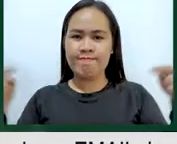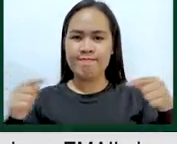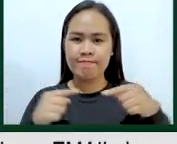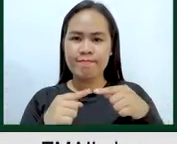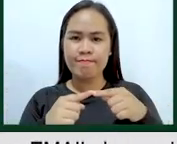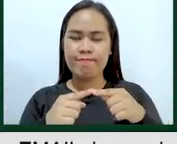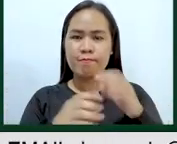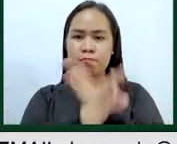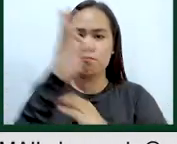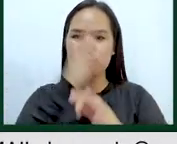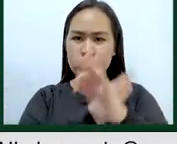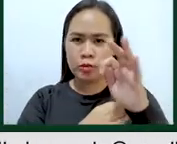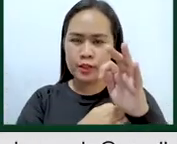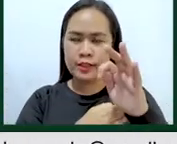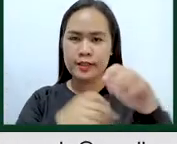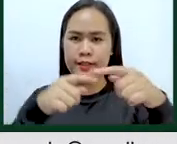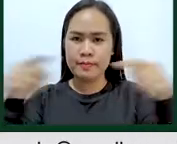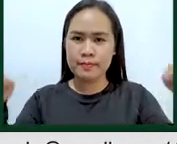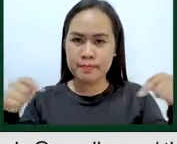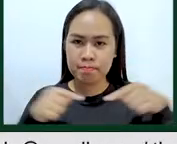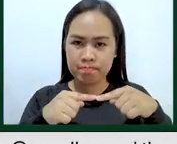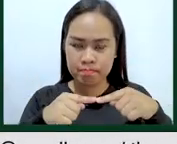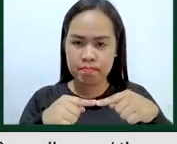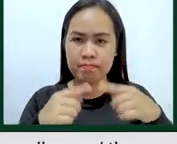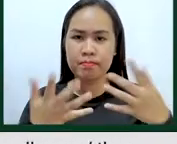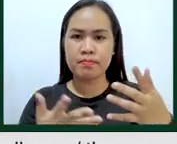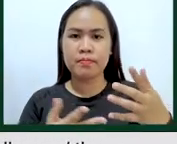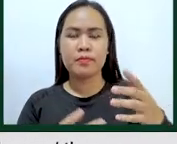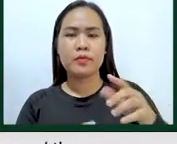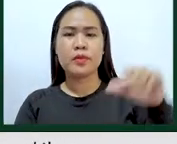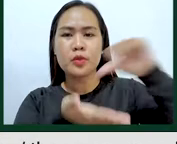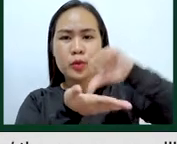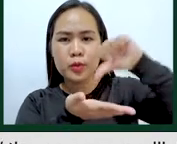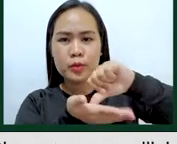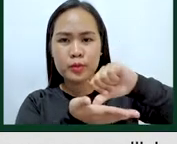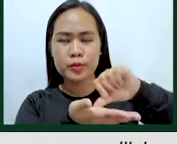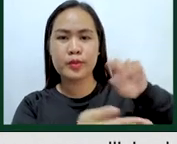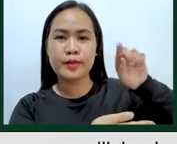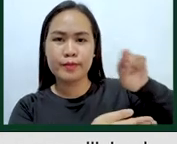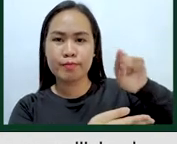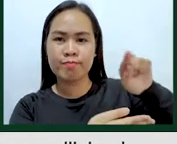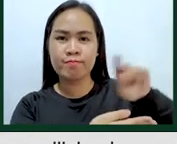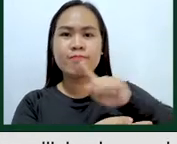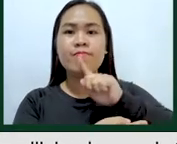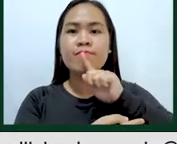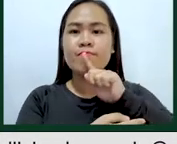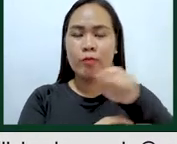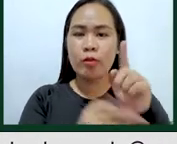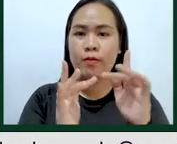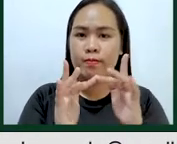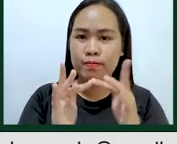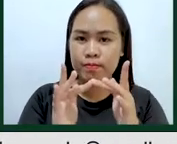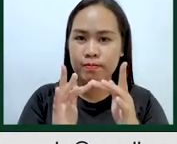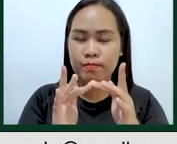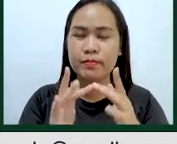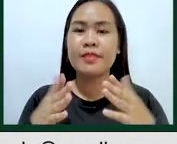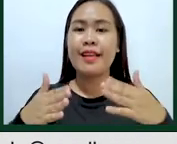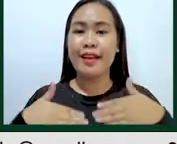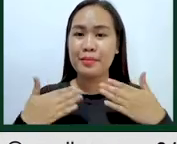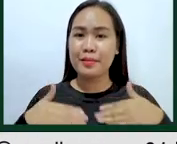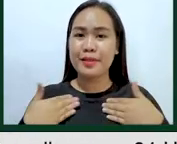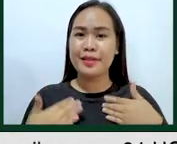no, ito po kumpleto na po, may foot bath, mayroon na rin siyang pang temperature check, mayroon na rin